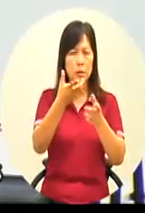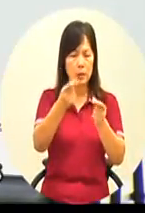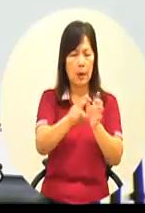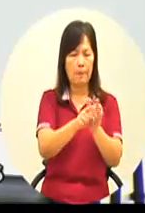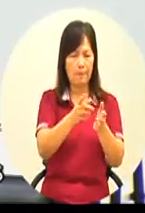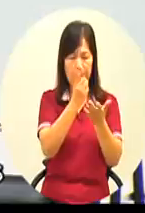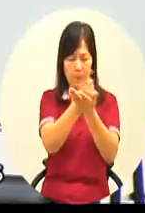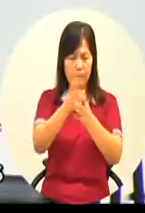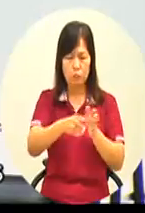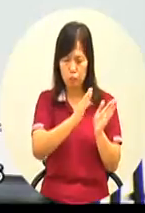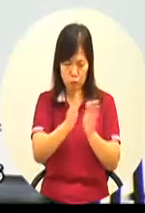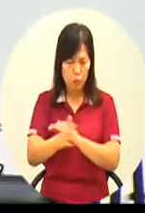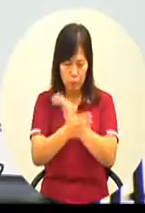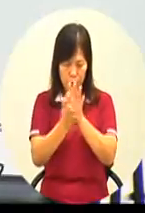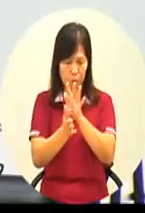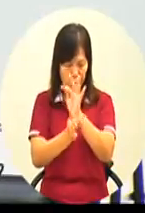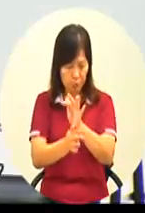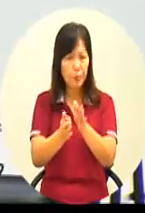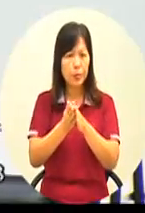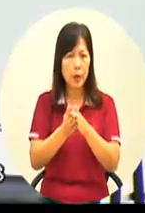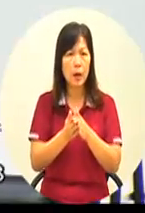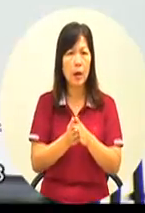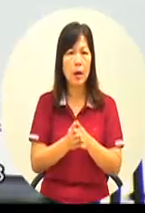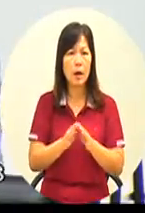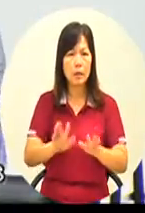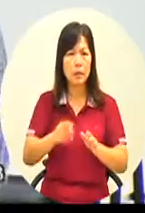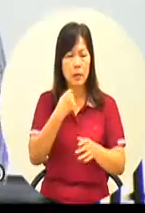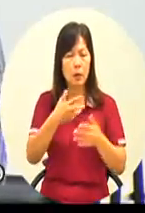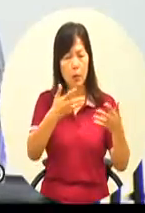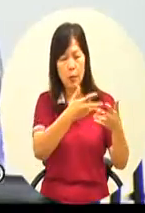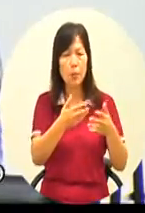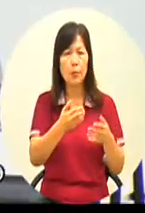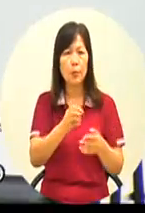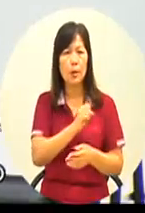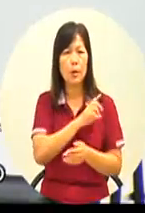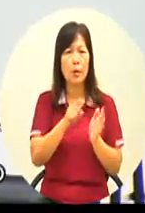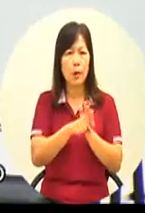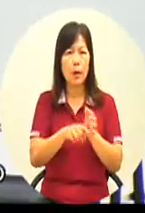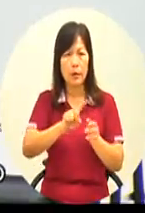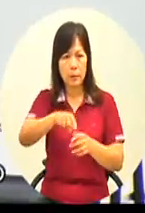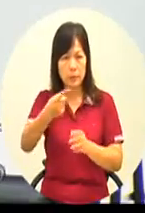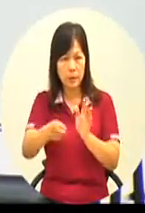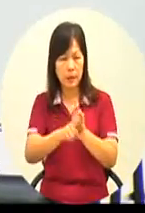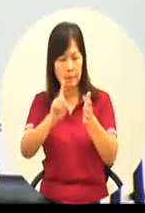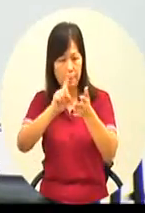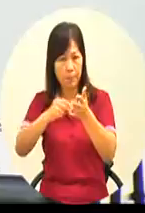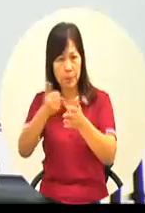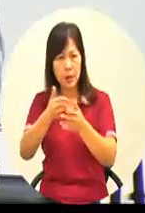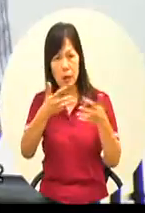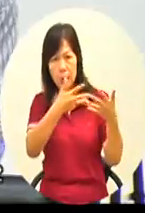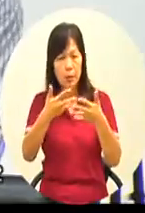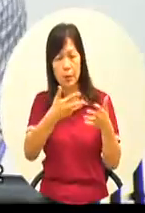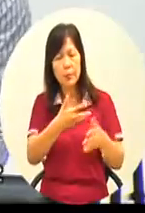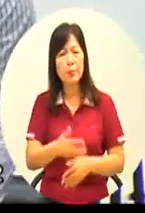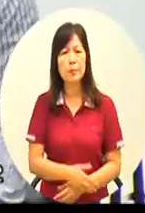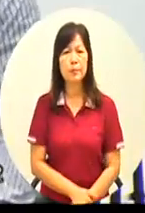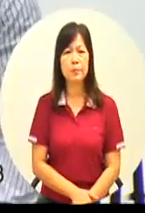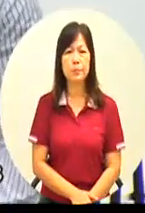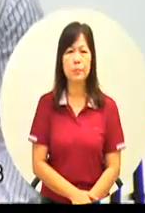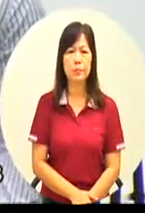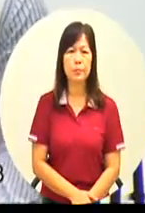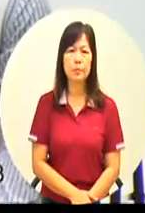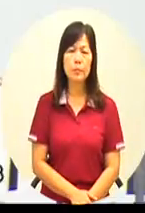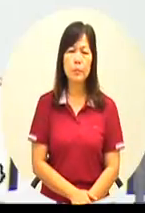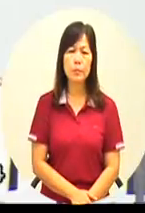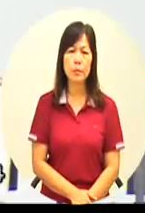的准备哦。那接下来我的质询就到这里先，接下来就请简焕中简议员。 好，谢谢。